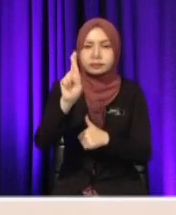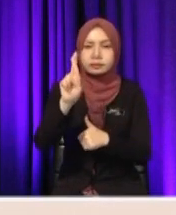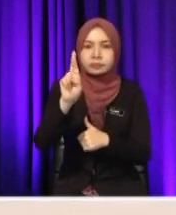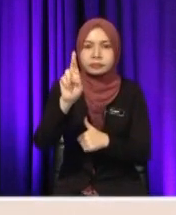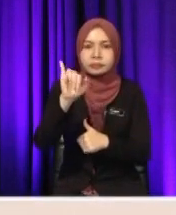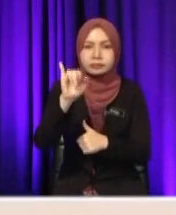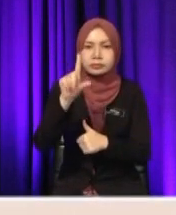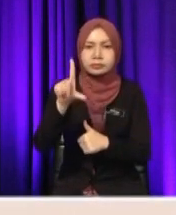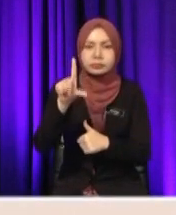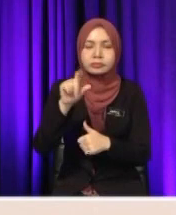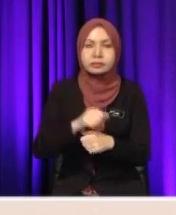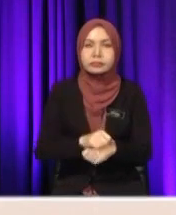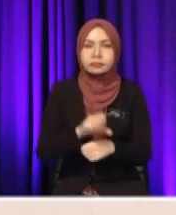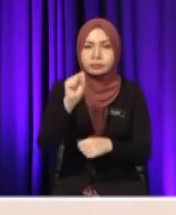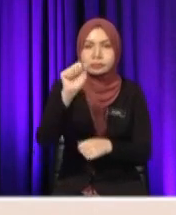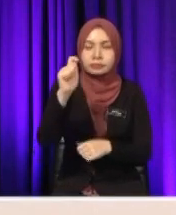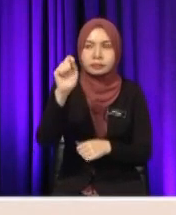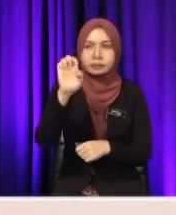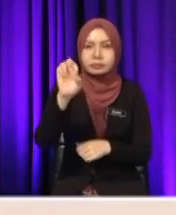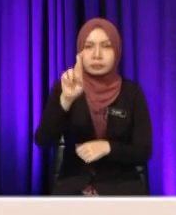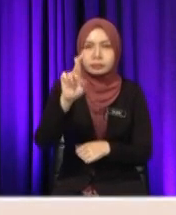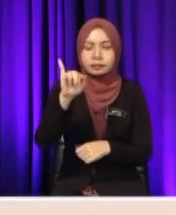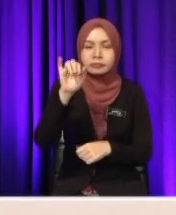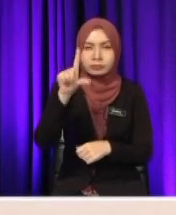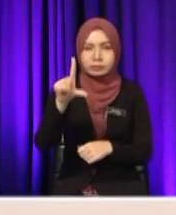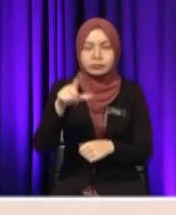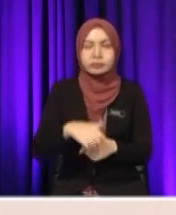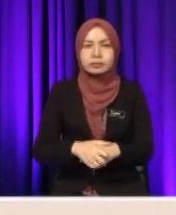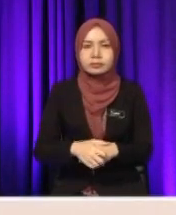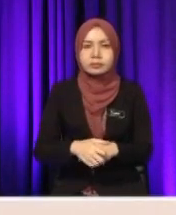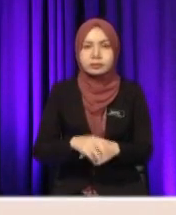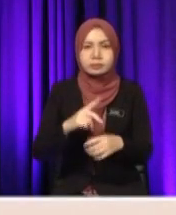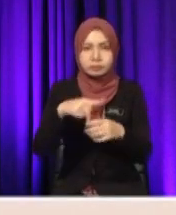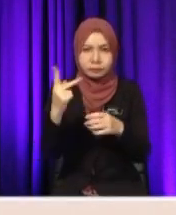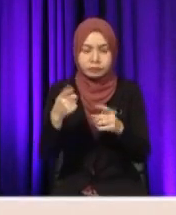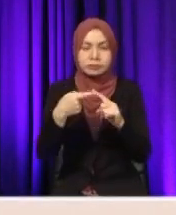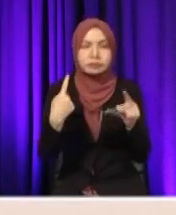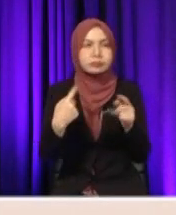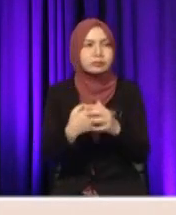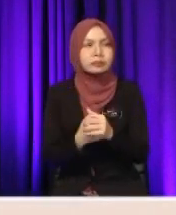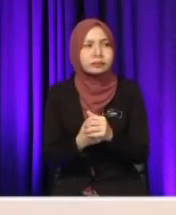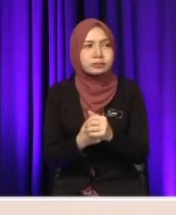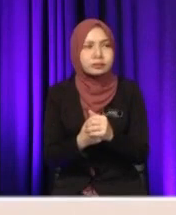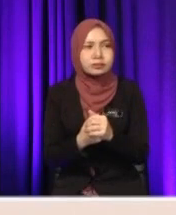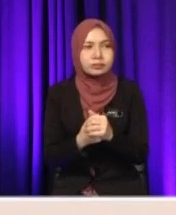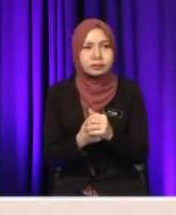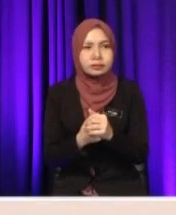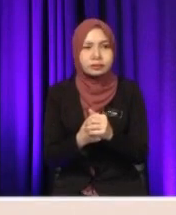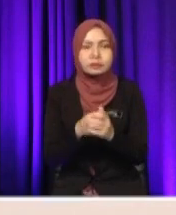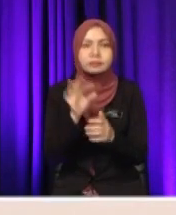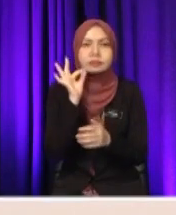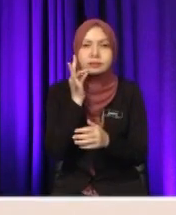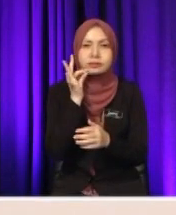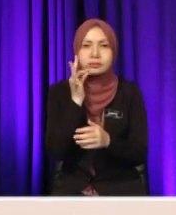dia tanggalkan buah daripada tandannya tadi. Kalau Chris nampak besar kan? Besar. So dia ada satu proses di mana dia keluarkan